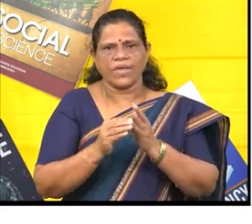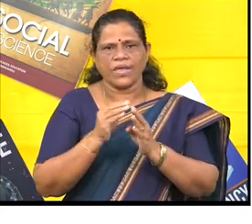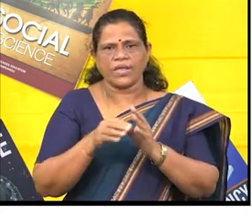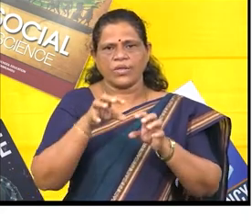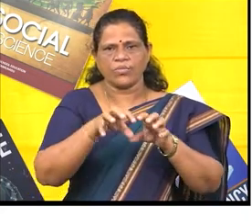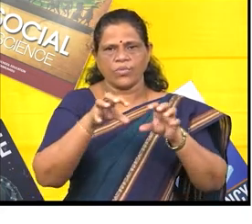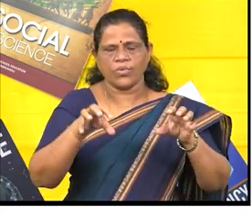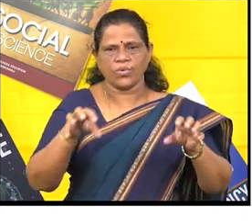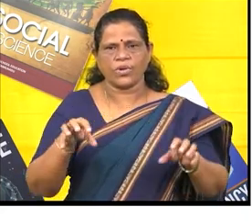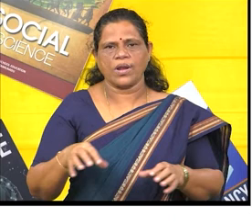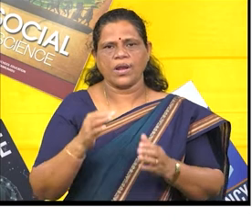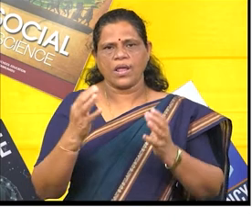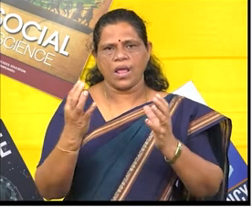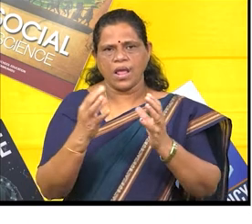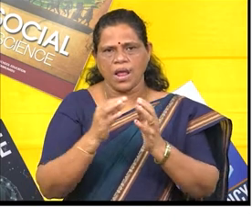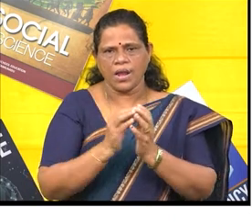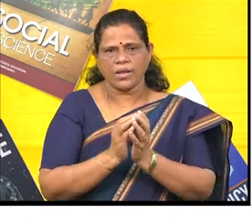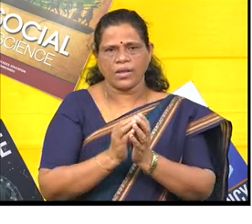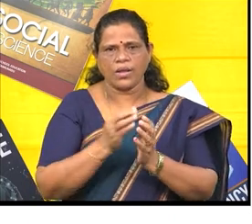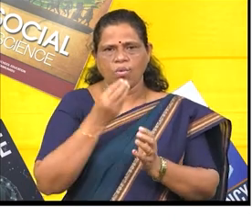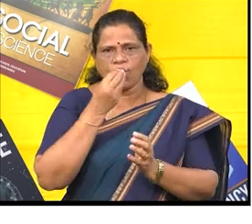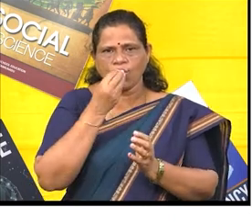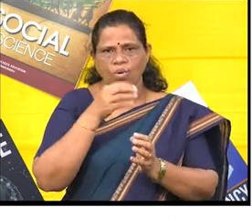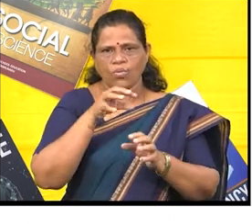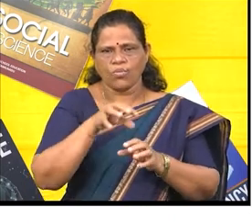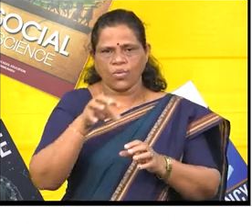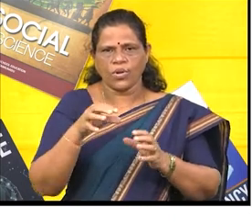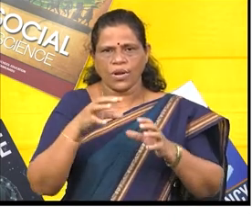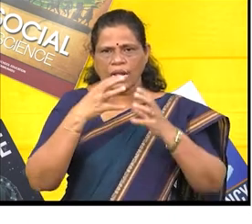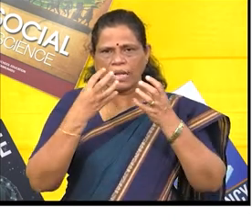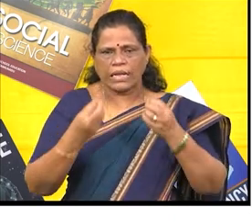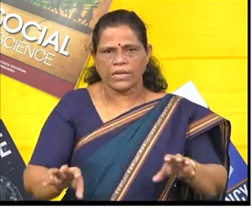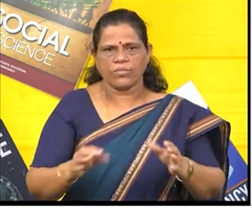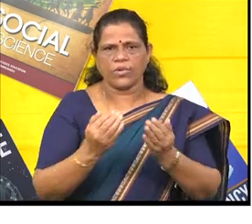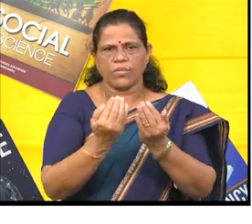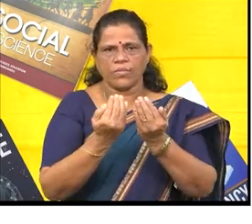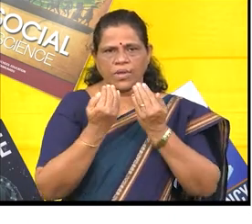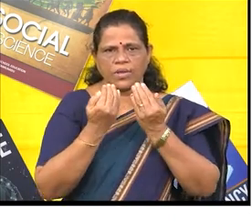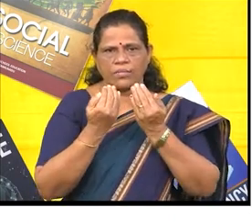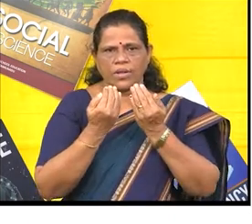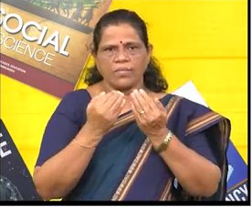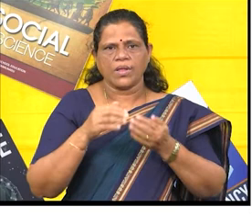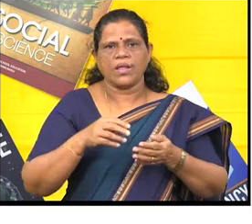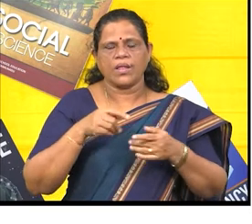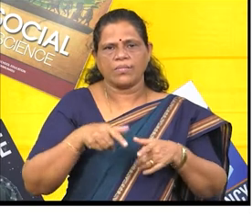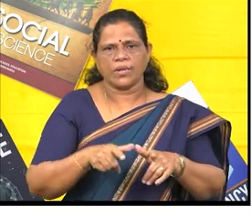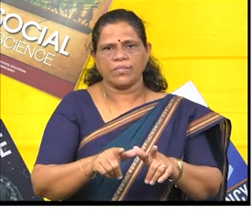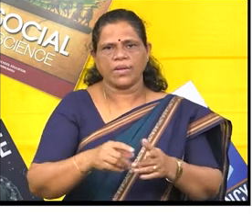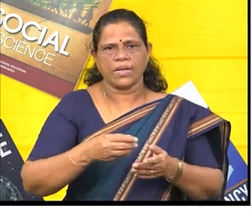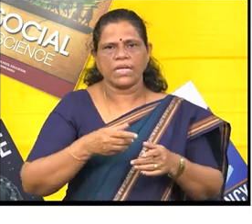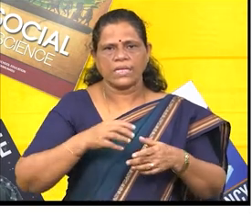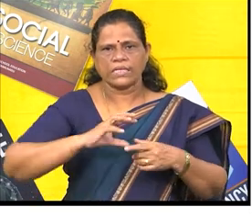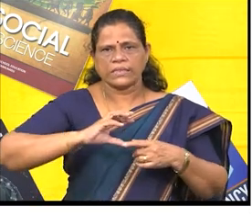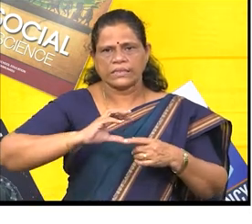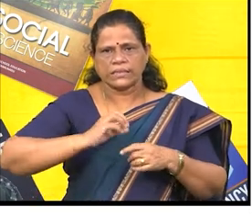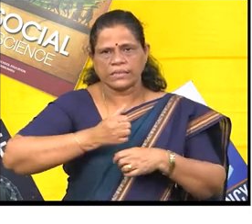வேதிப்பொருள்களை அடங்கியது தான். வேதிப்பொருள்கள் தான் உணவு சேர்க்கைகள், உணவு கெடாமல் பாதுகாப்பது. அதே போல் வேளாண் வேதியியலில் செயற்கை உரங்கள்